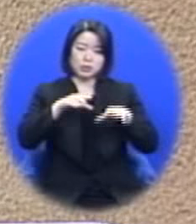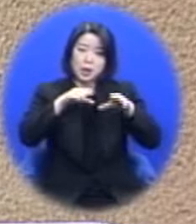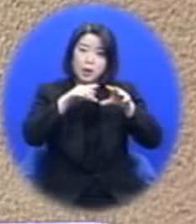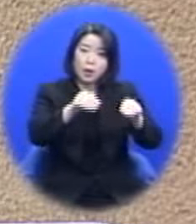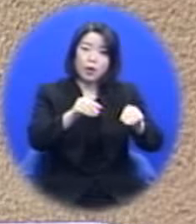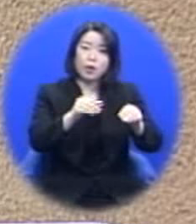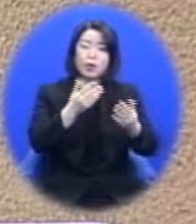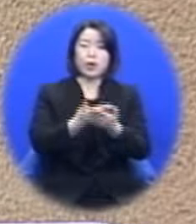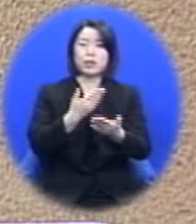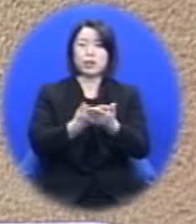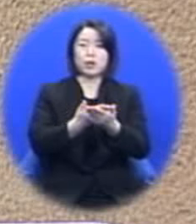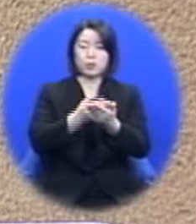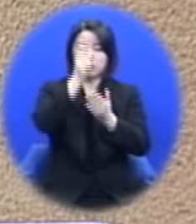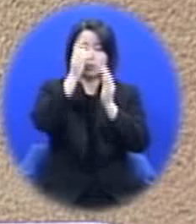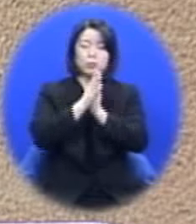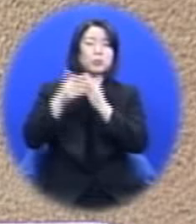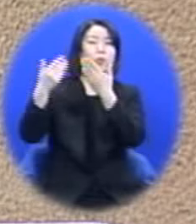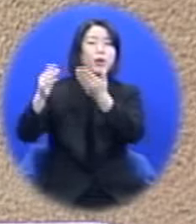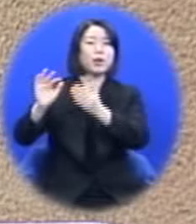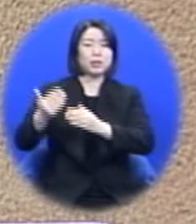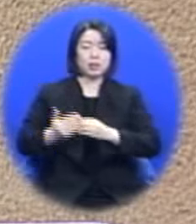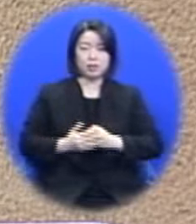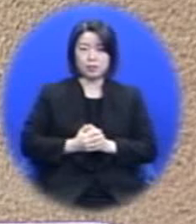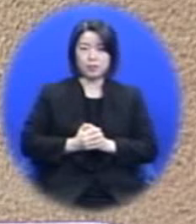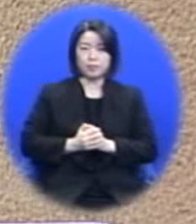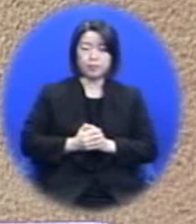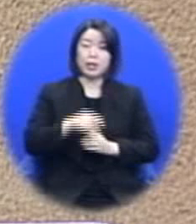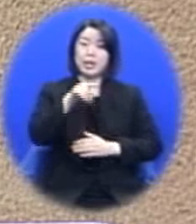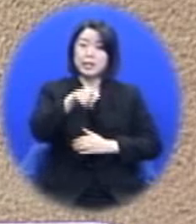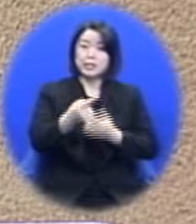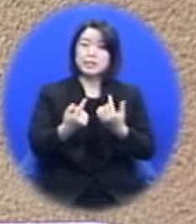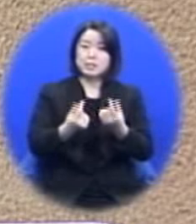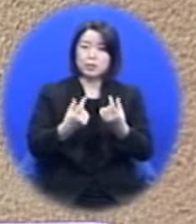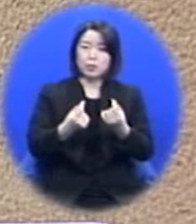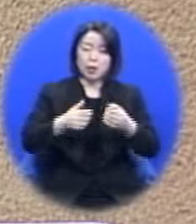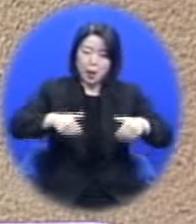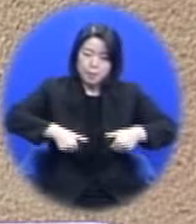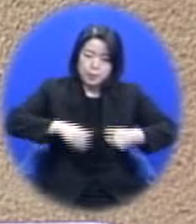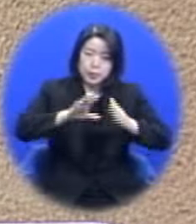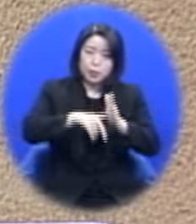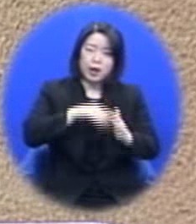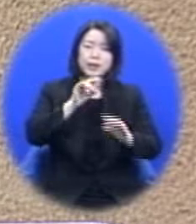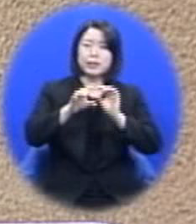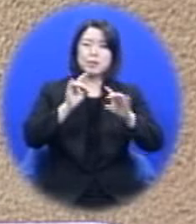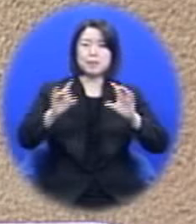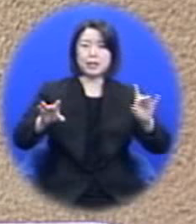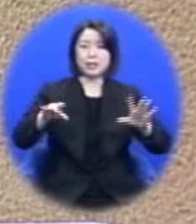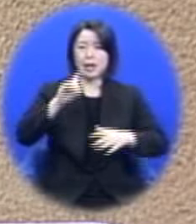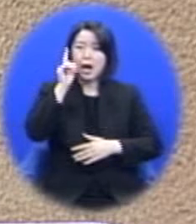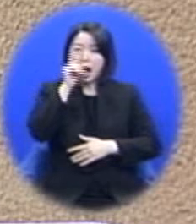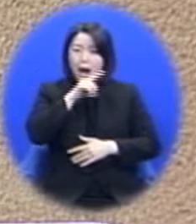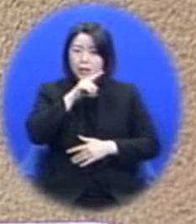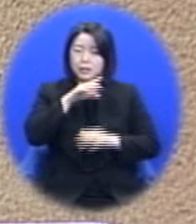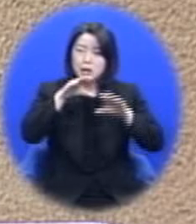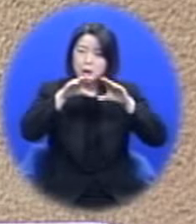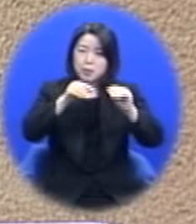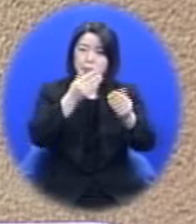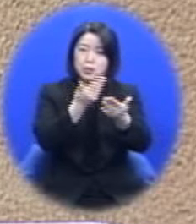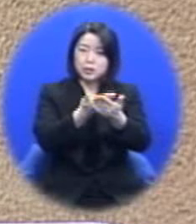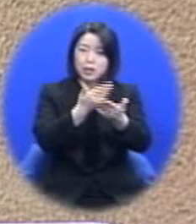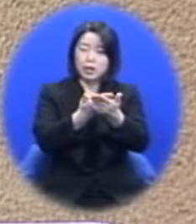달라고 우리가 요구해야 될 것입니다. 이처럼 필요할 때마다 악을 멈춰 달라고 하나님께 요구하는